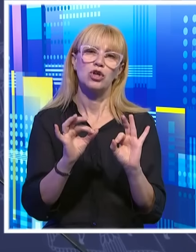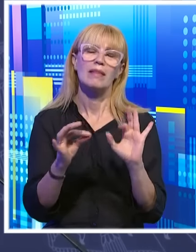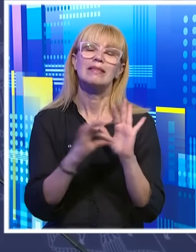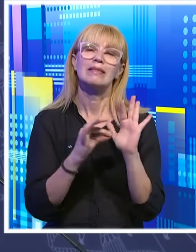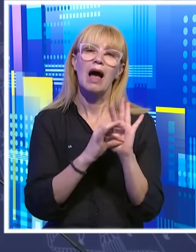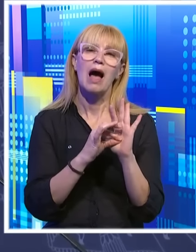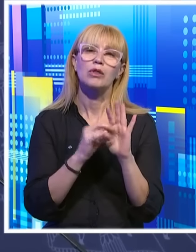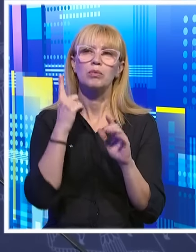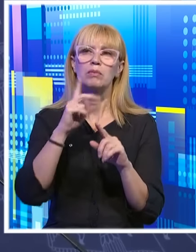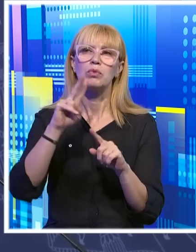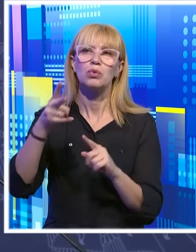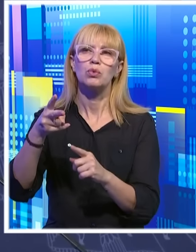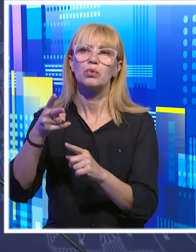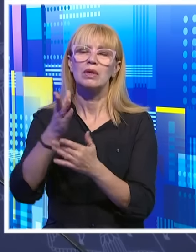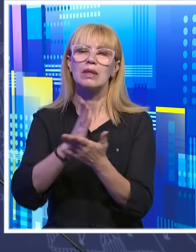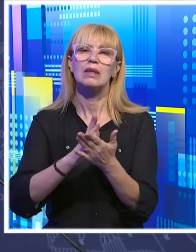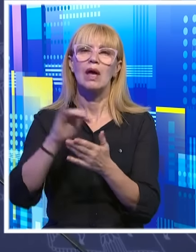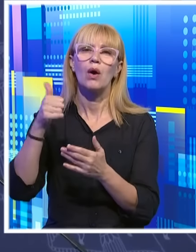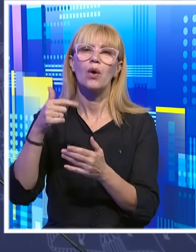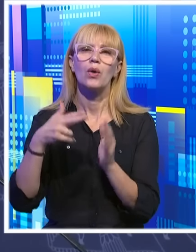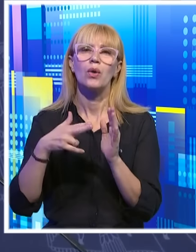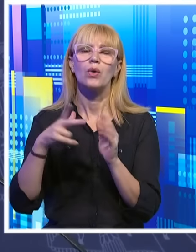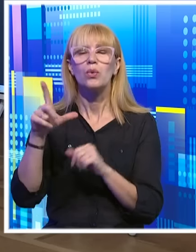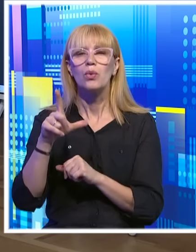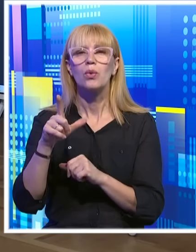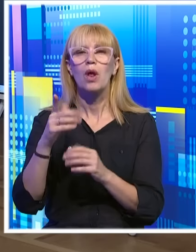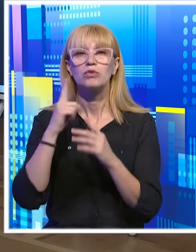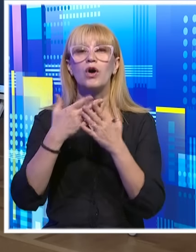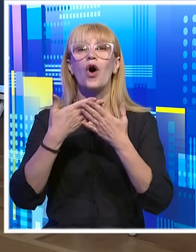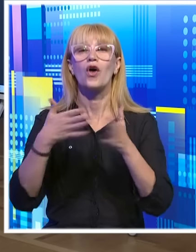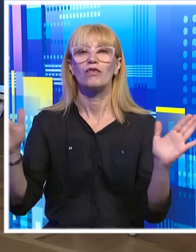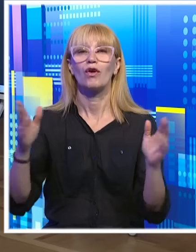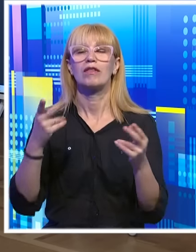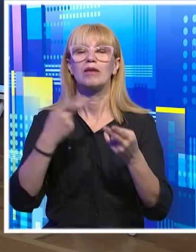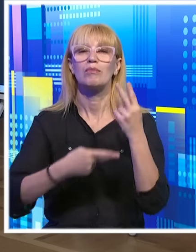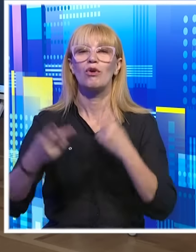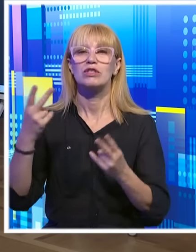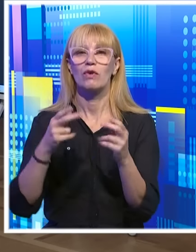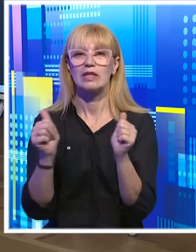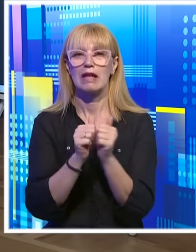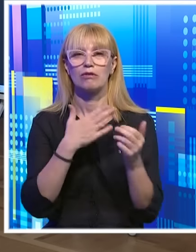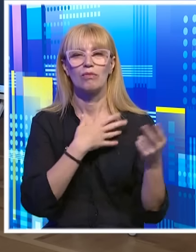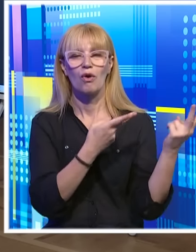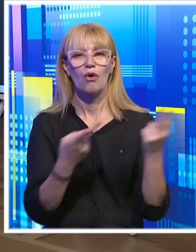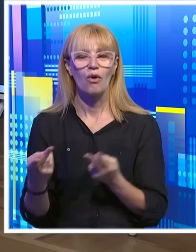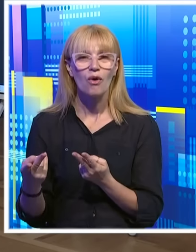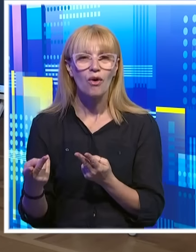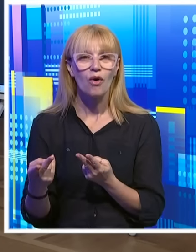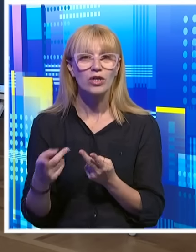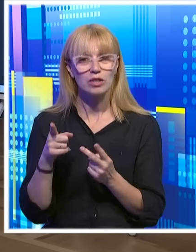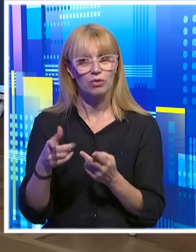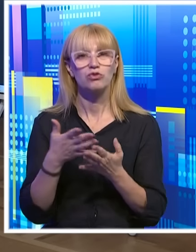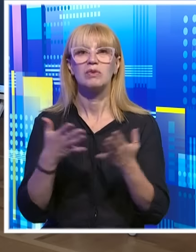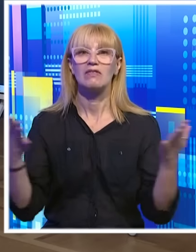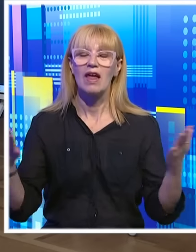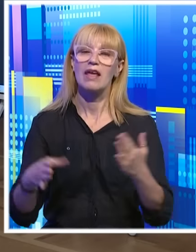Kragujevcu otvoriti proizvodnju tog automobila zajedno sa našim gostima iz Stellantisa. To će biti veliki podstrek